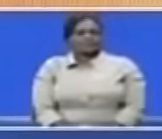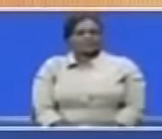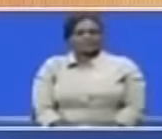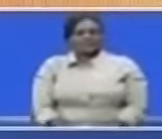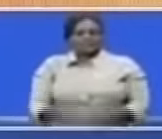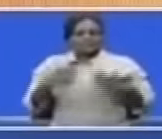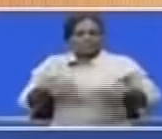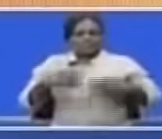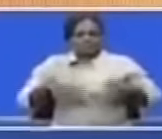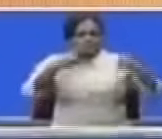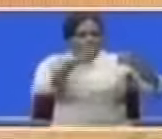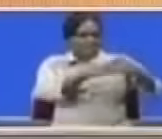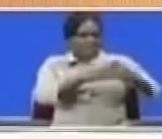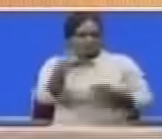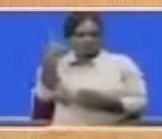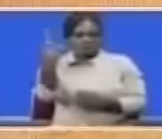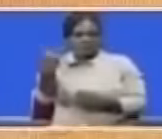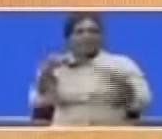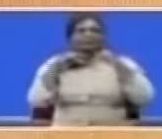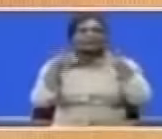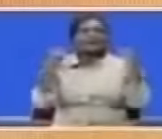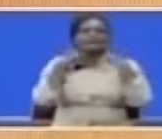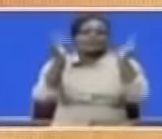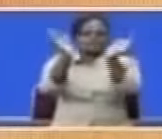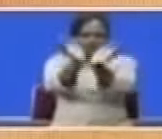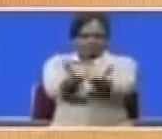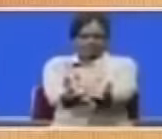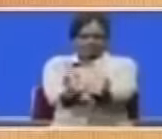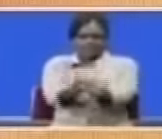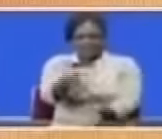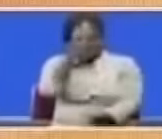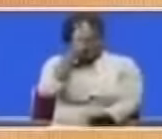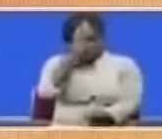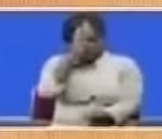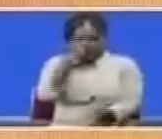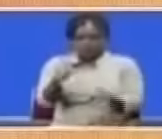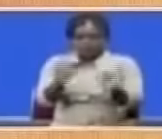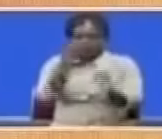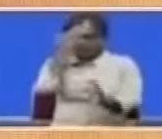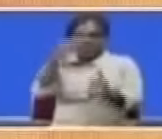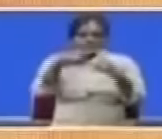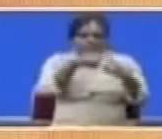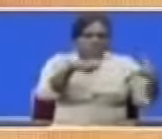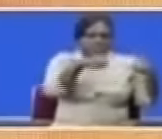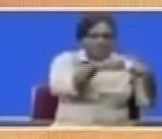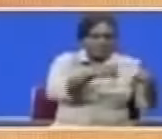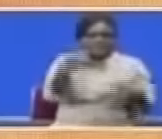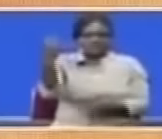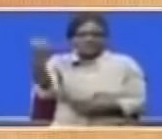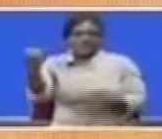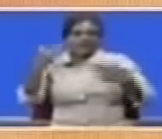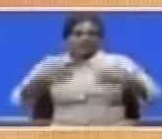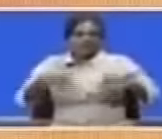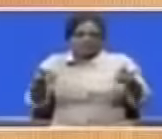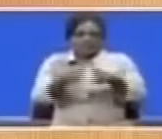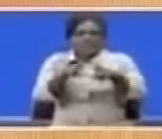Watu 9 akiwemo kasisi mmoja wa kanisa wametiwa mbaroni na maafisa wakuu wa usalama kufuatia mauaji ya watu 5 wa